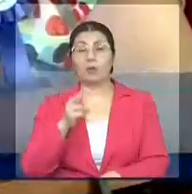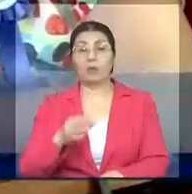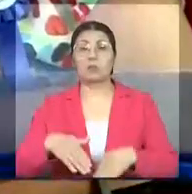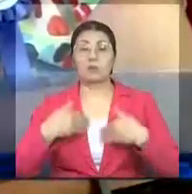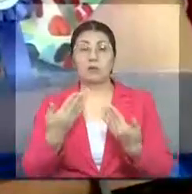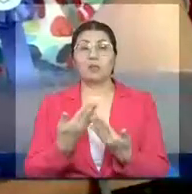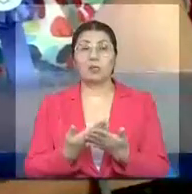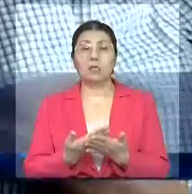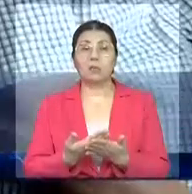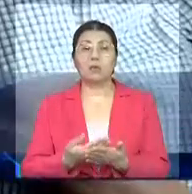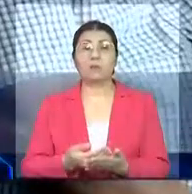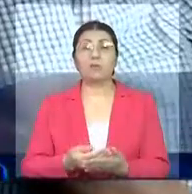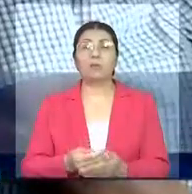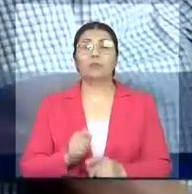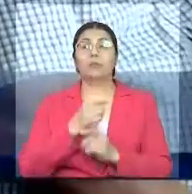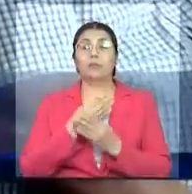газеты «Актобе» с юбилеем.